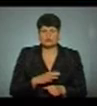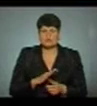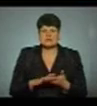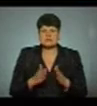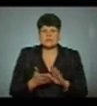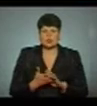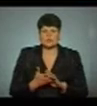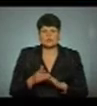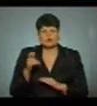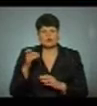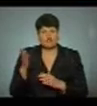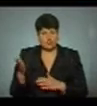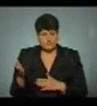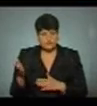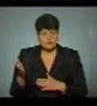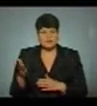ситуація по Чорткову, але